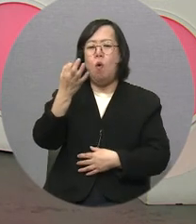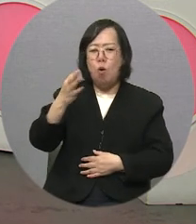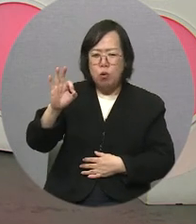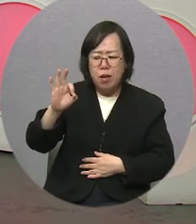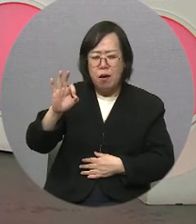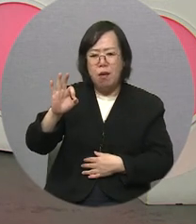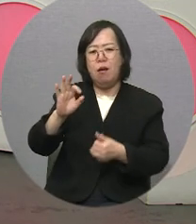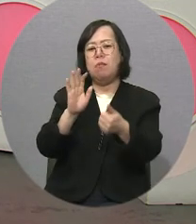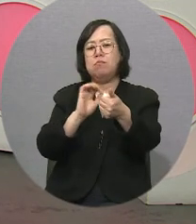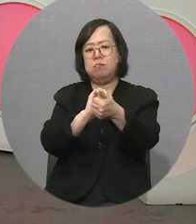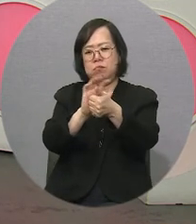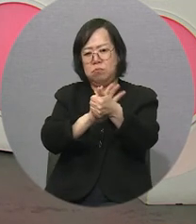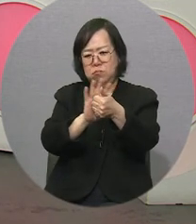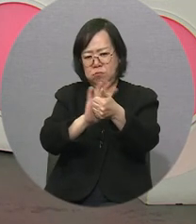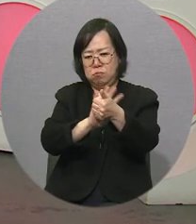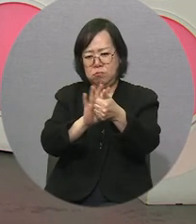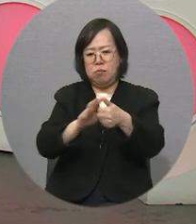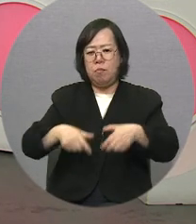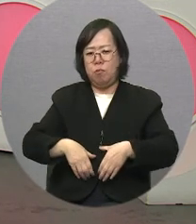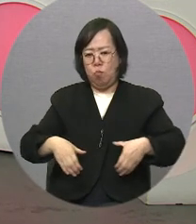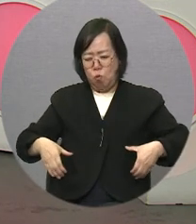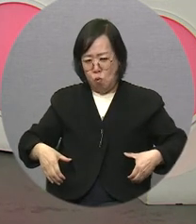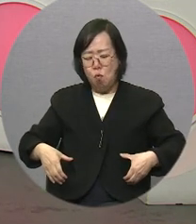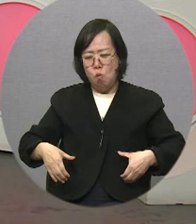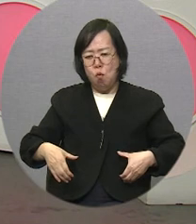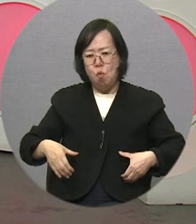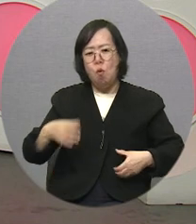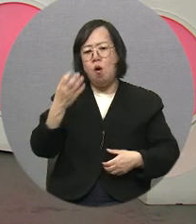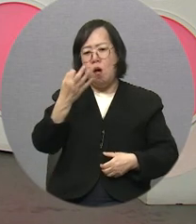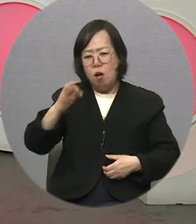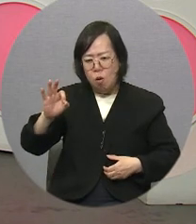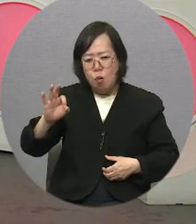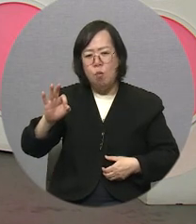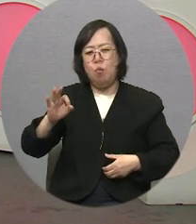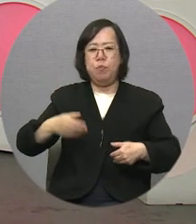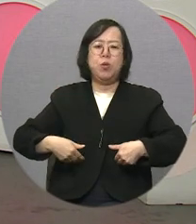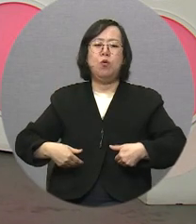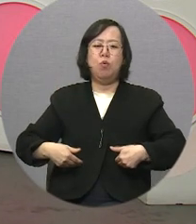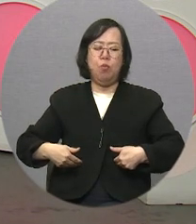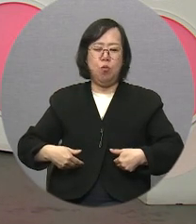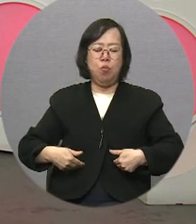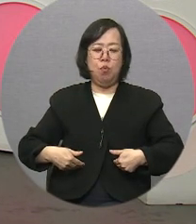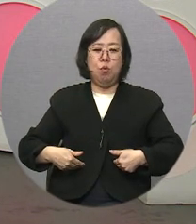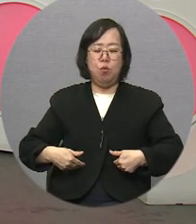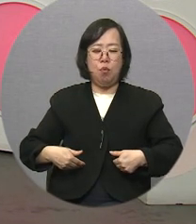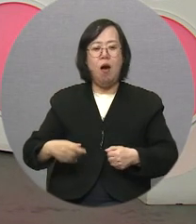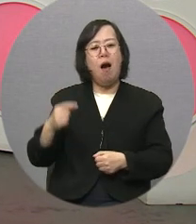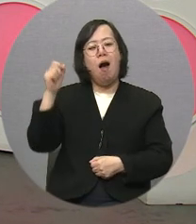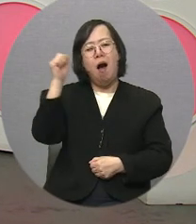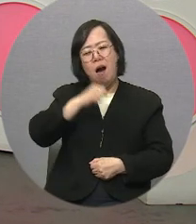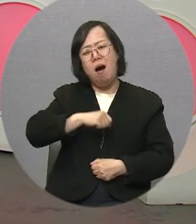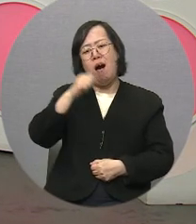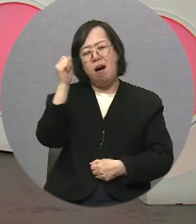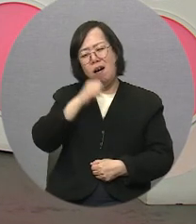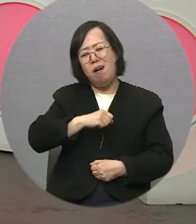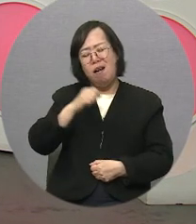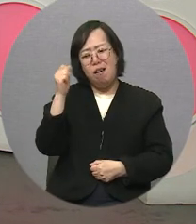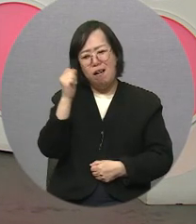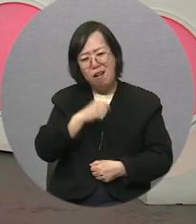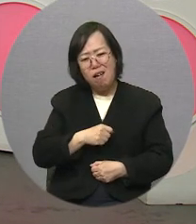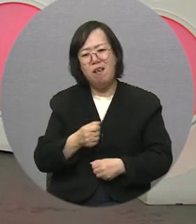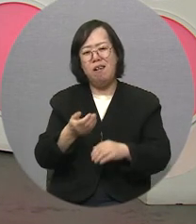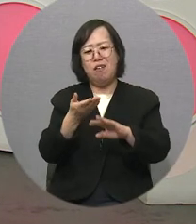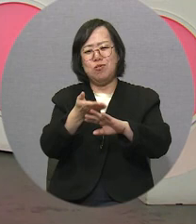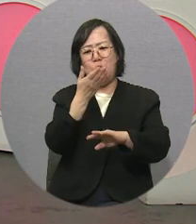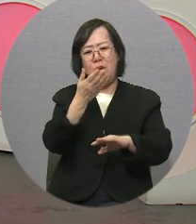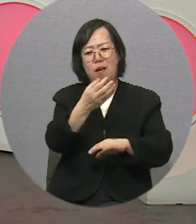상대방의 마음과 행동을 받아들일 그 공간이 생긴다는 것을 그때도 선배는